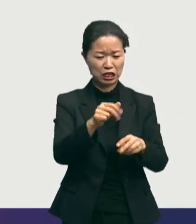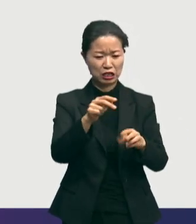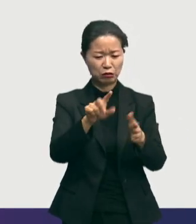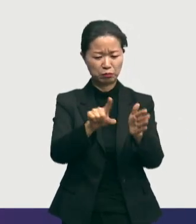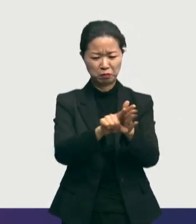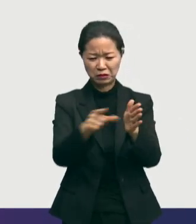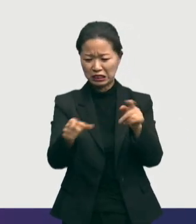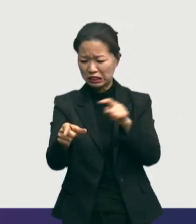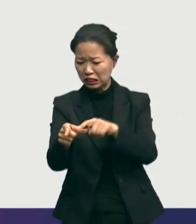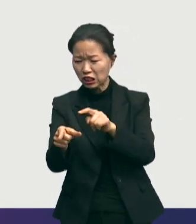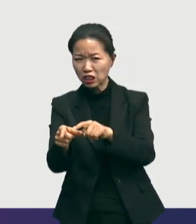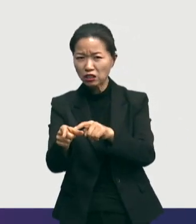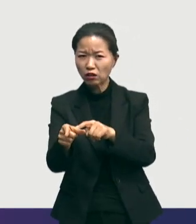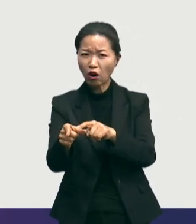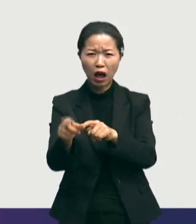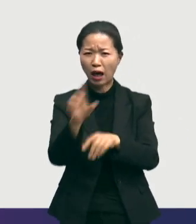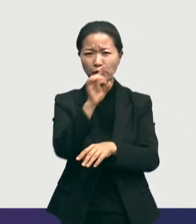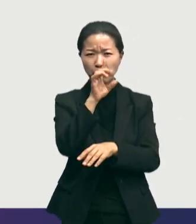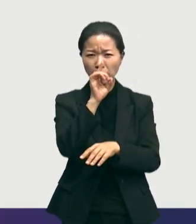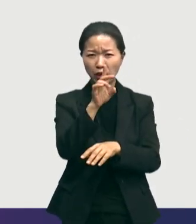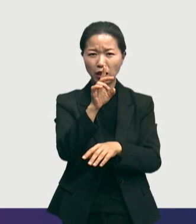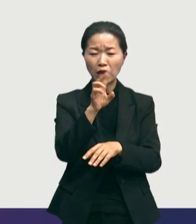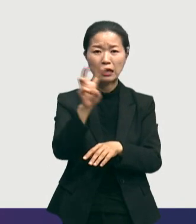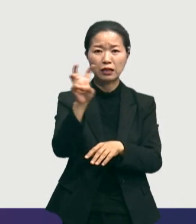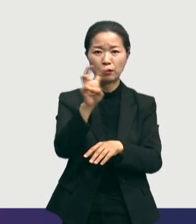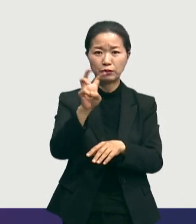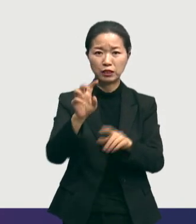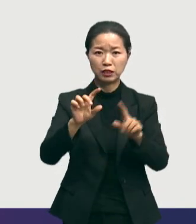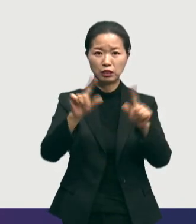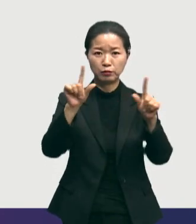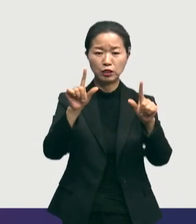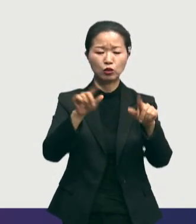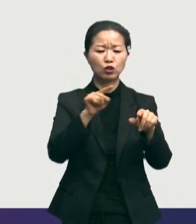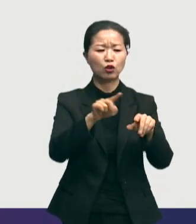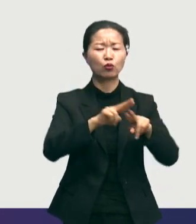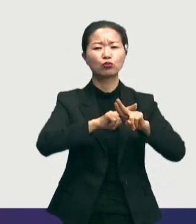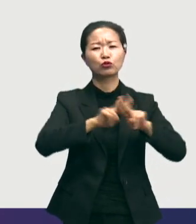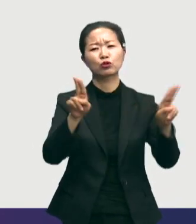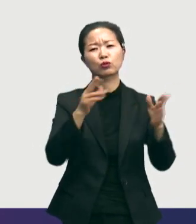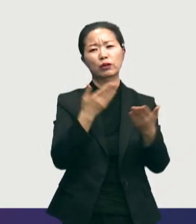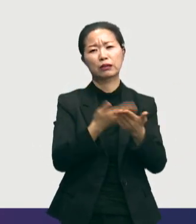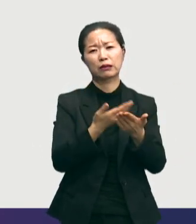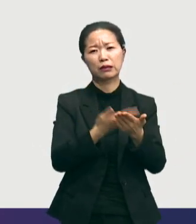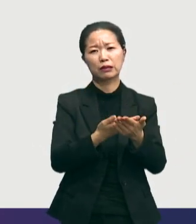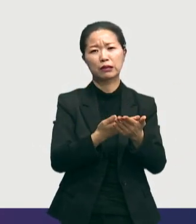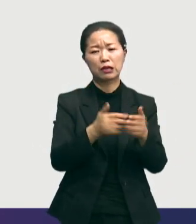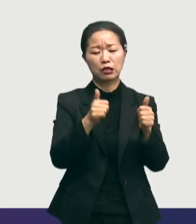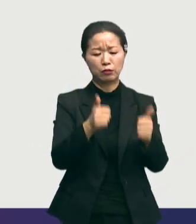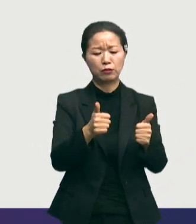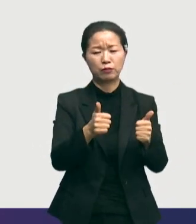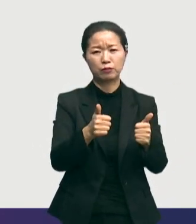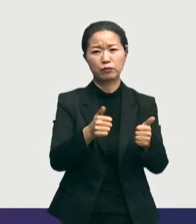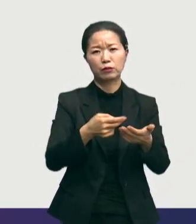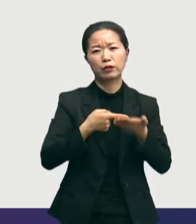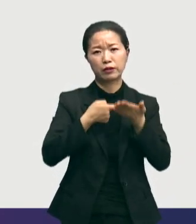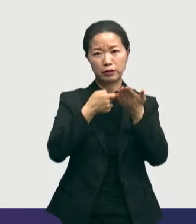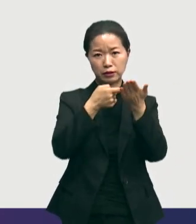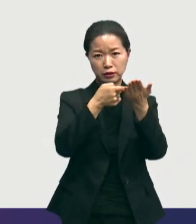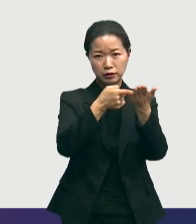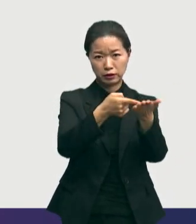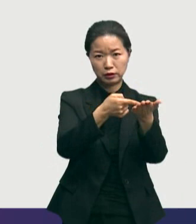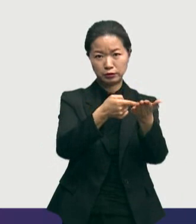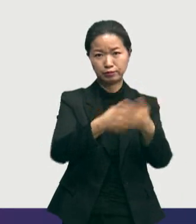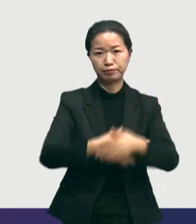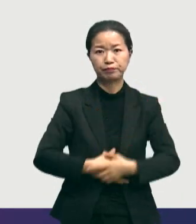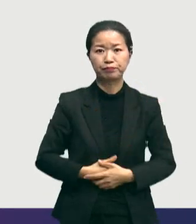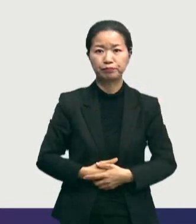처분이 위법하다고 주장하고 지난달 30일 처분 취소 소송과 함께 집행정지 소송도 제기했다고